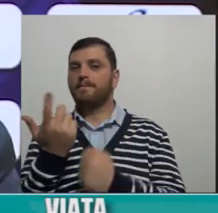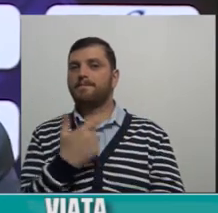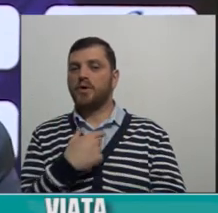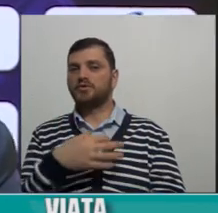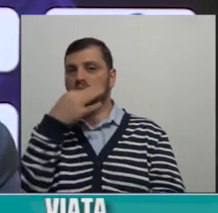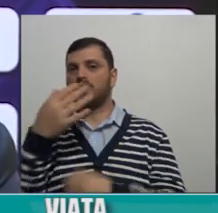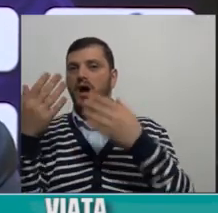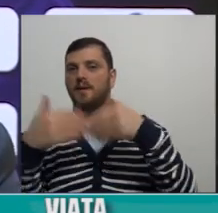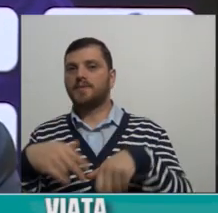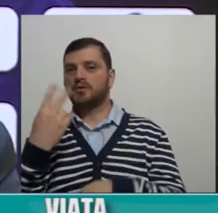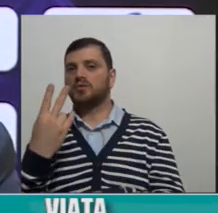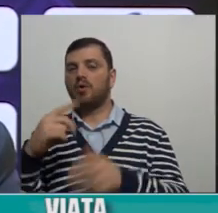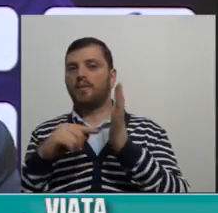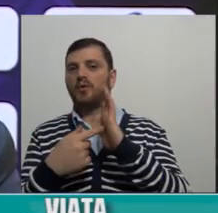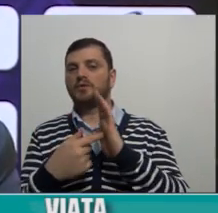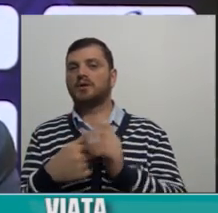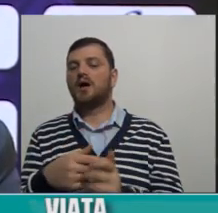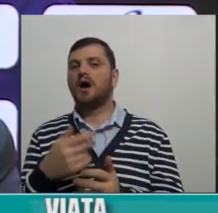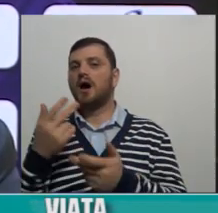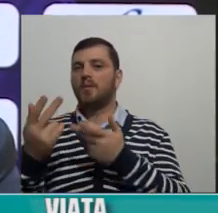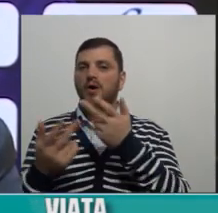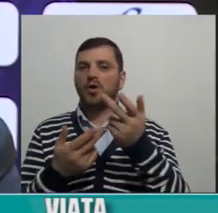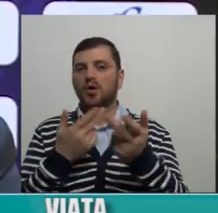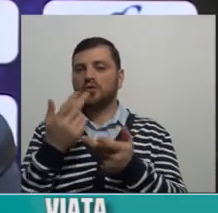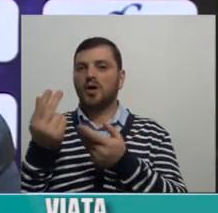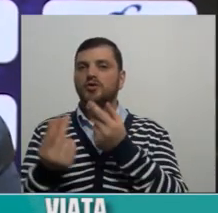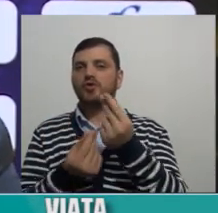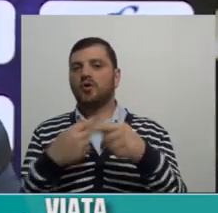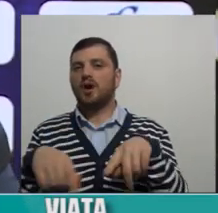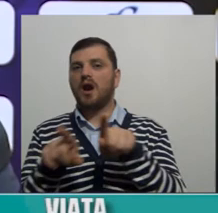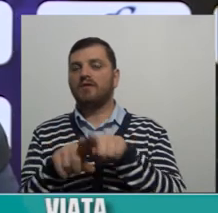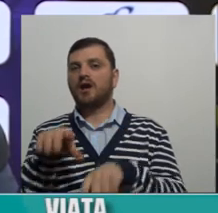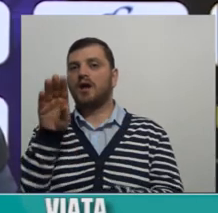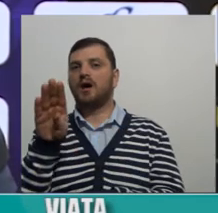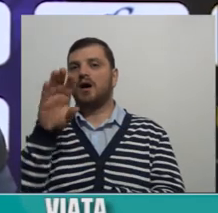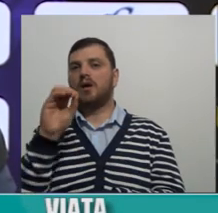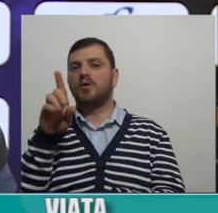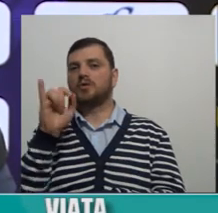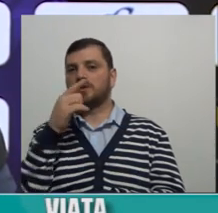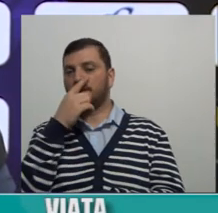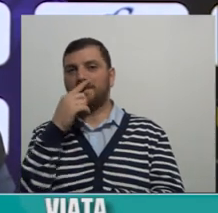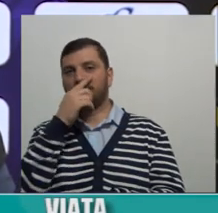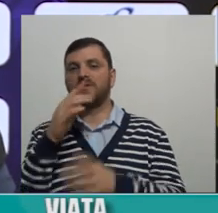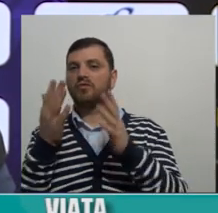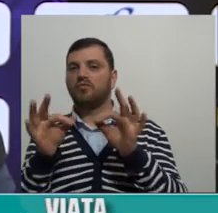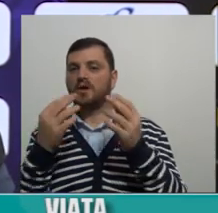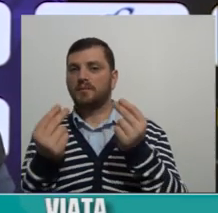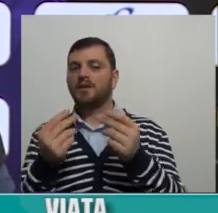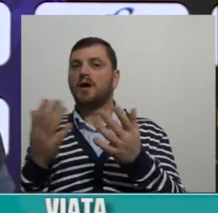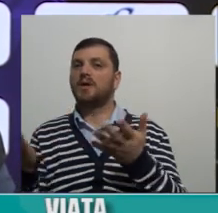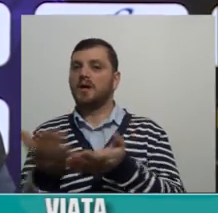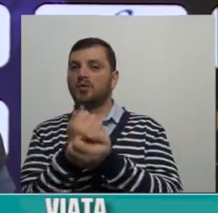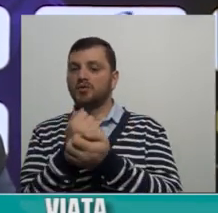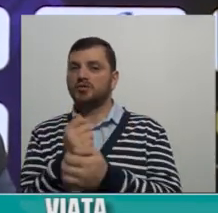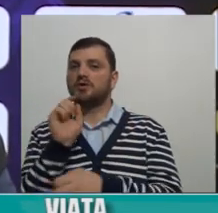ansamblu, pot spune că astăzi am pierdut 2 puncte. Am controlat jocul, ca și la Botoșani, din punct de vedere tactic, ne-am poziționat